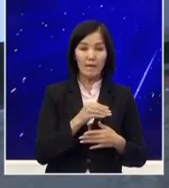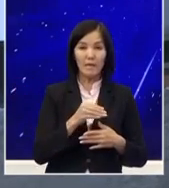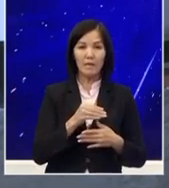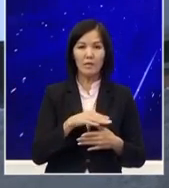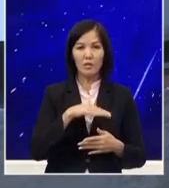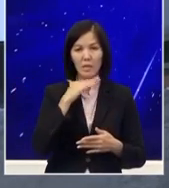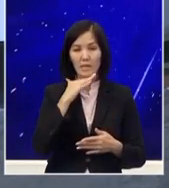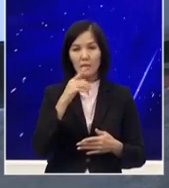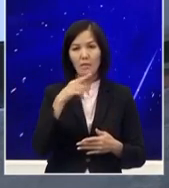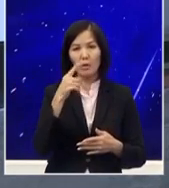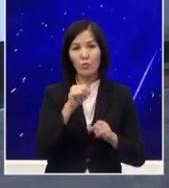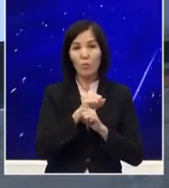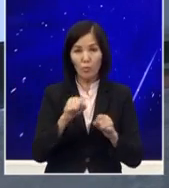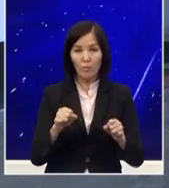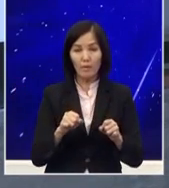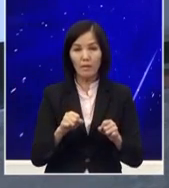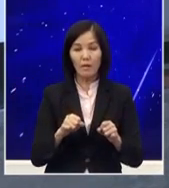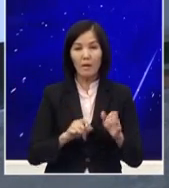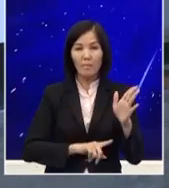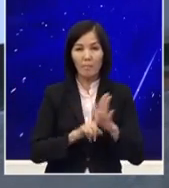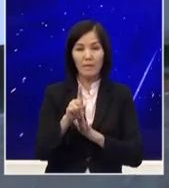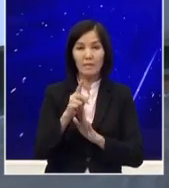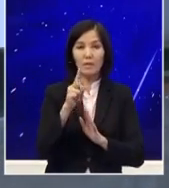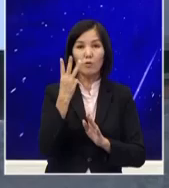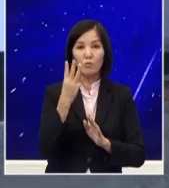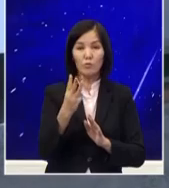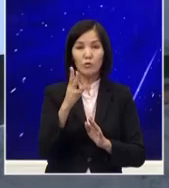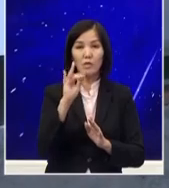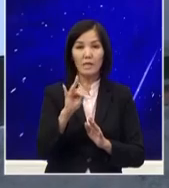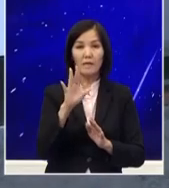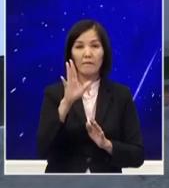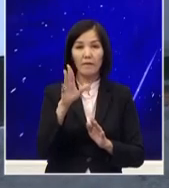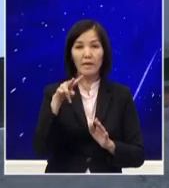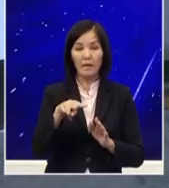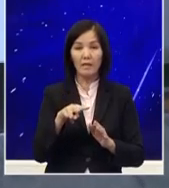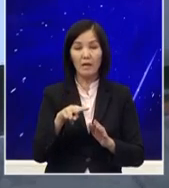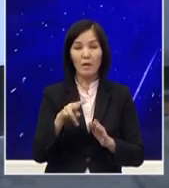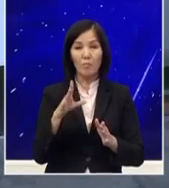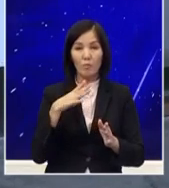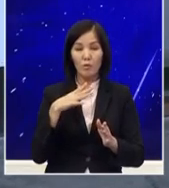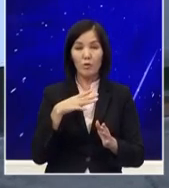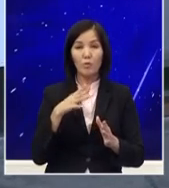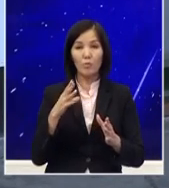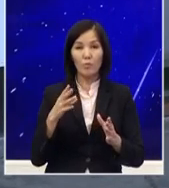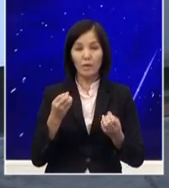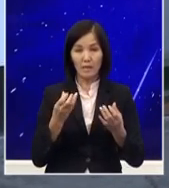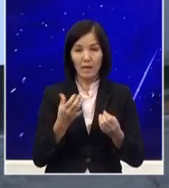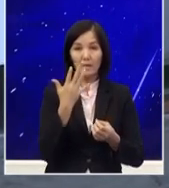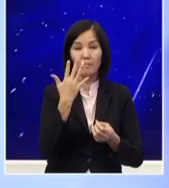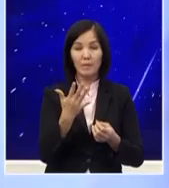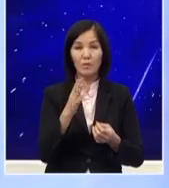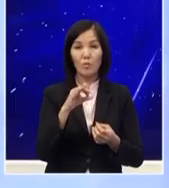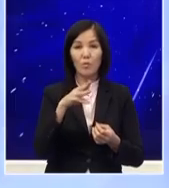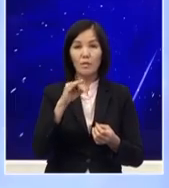келген кезде бізде 3 ИВЛ аппараты, өкпені жасанды желдендіру аппараты дейді. Содан кейін 5 оттекті концентратор